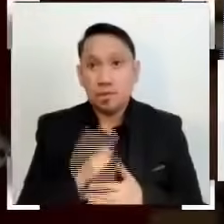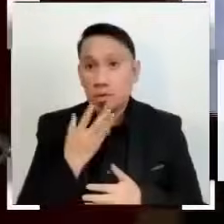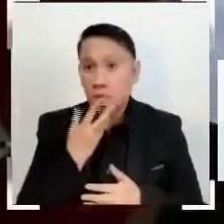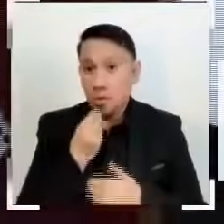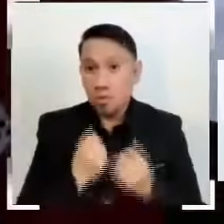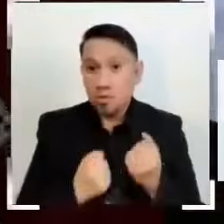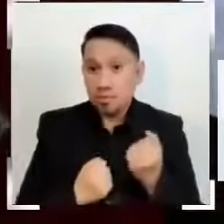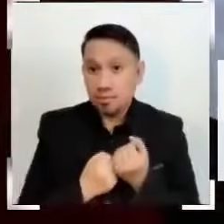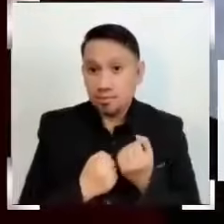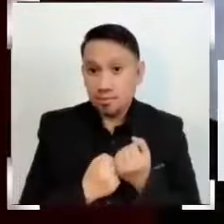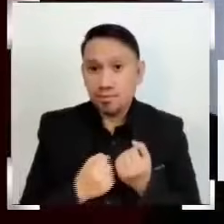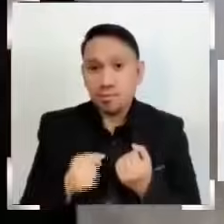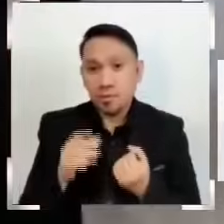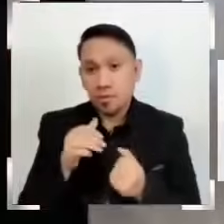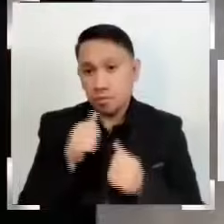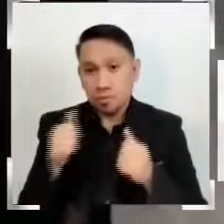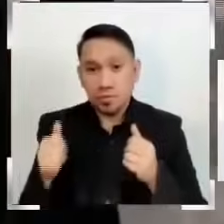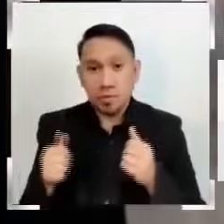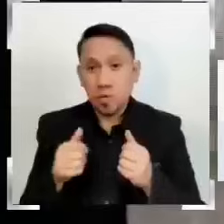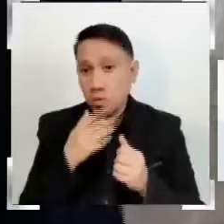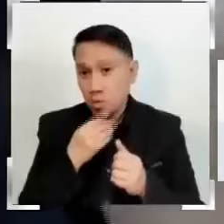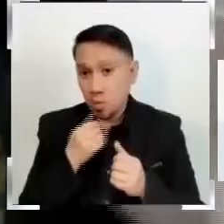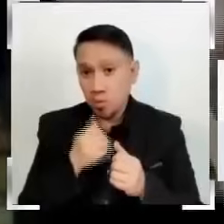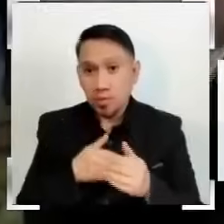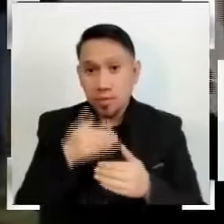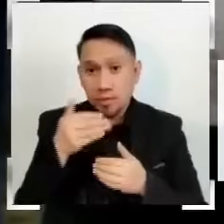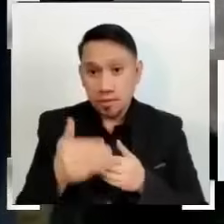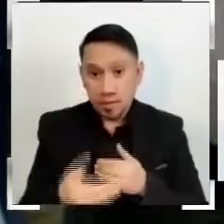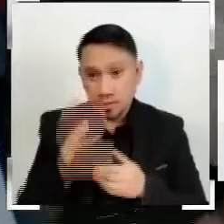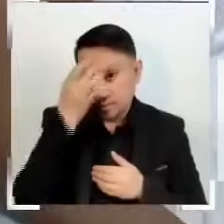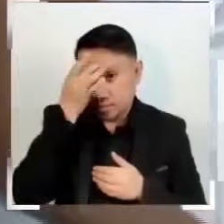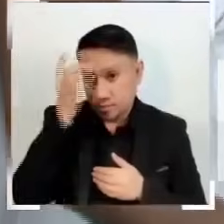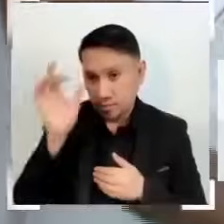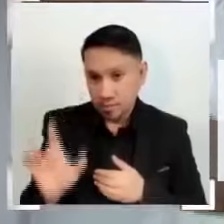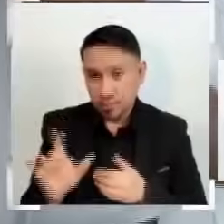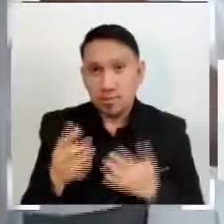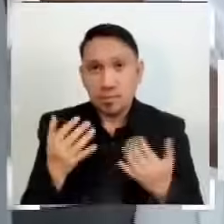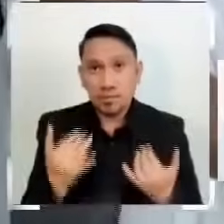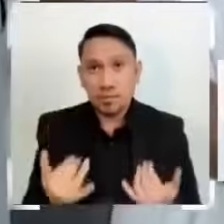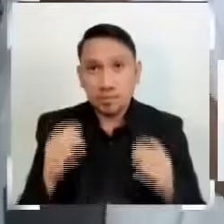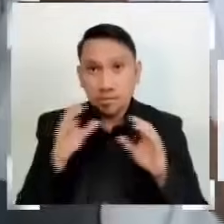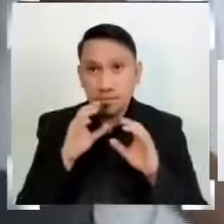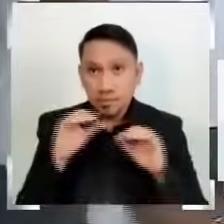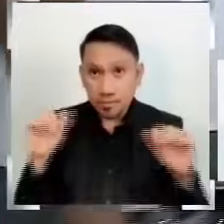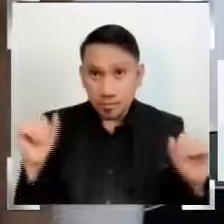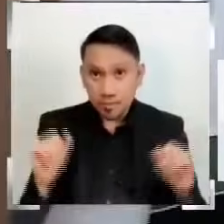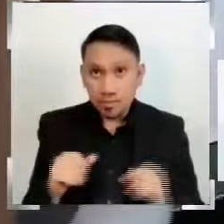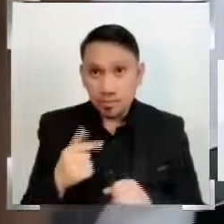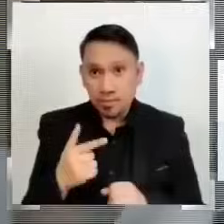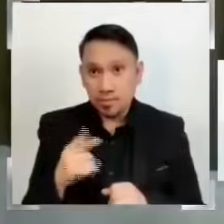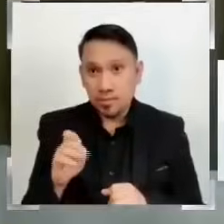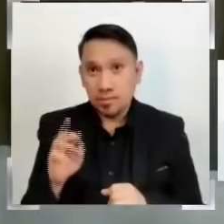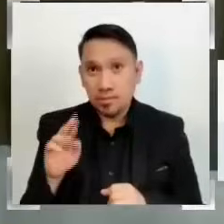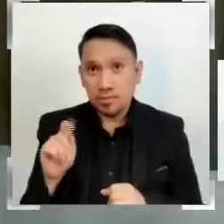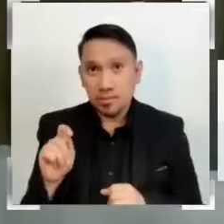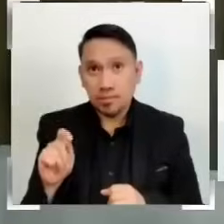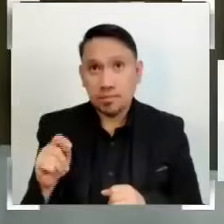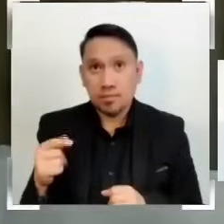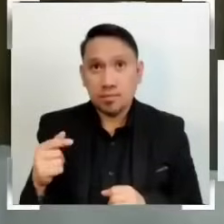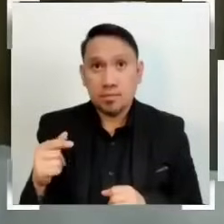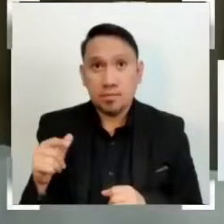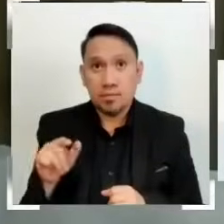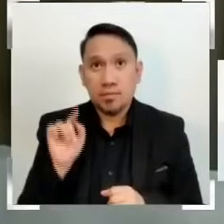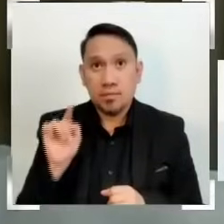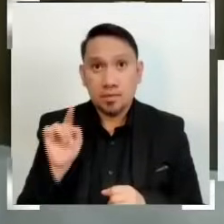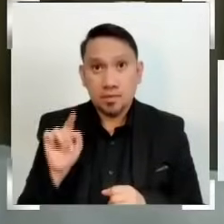CEO ng Kapuso Network ang kasalukuyang GMA President at Chief Operating Officer na si Gilberto R. Duavit Jr. Magsisilbi